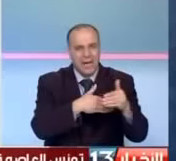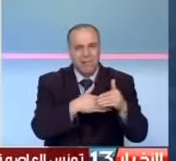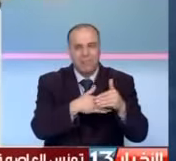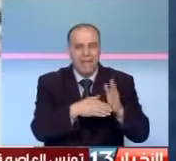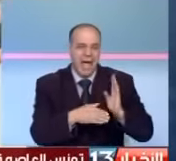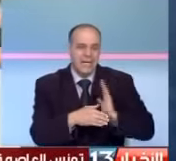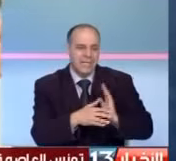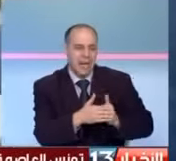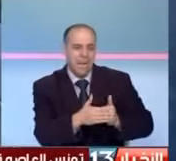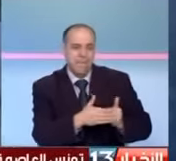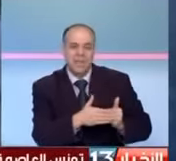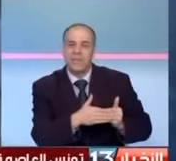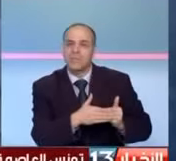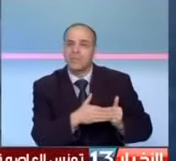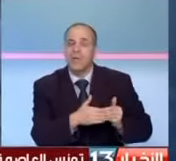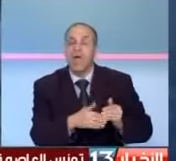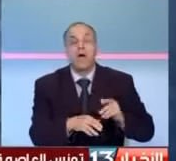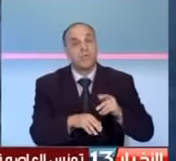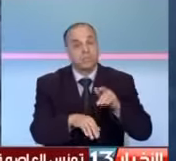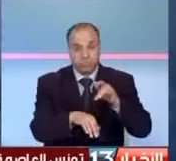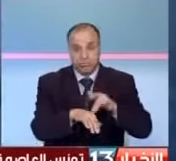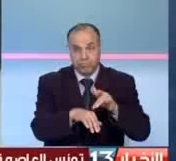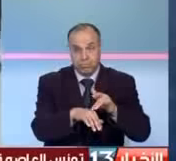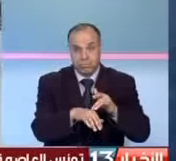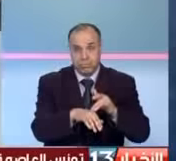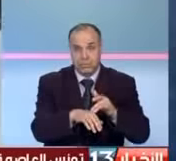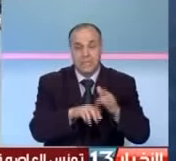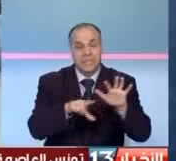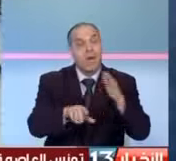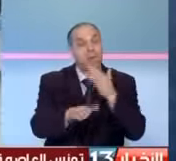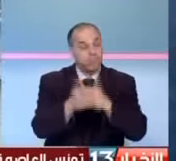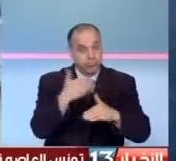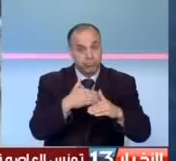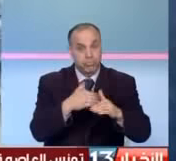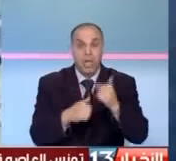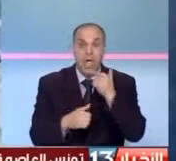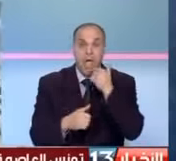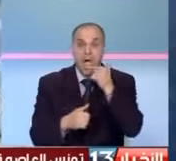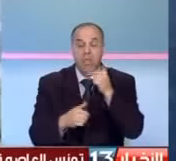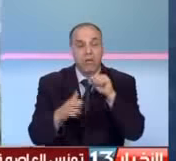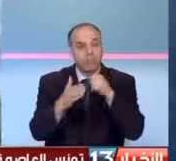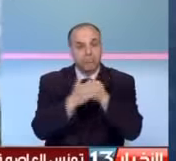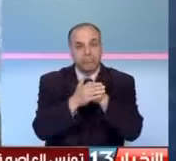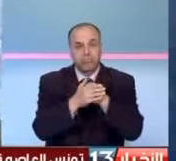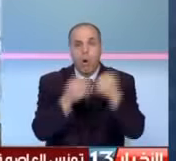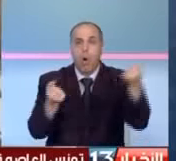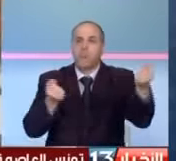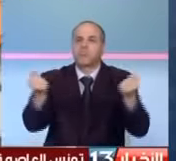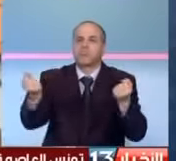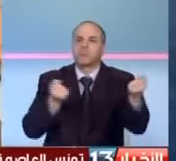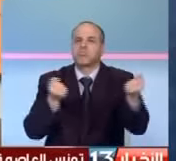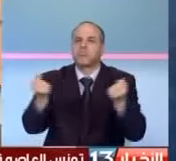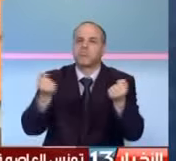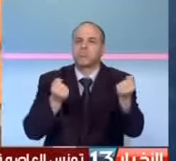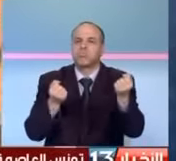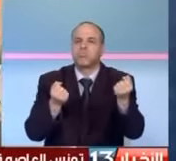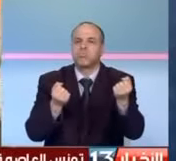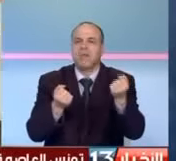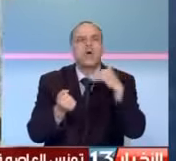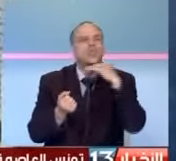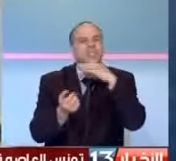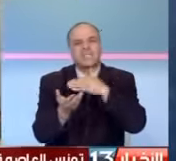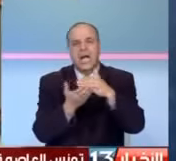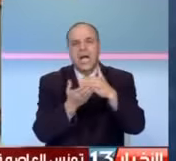ثكنة الجيش الوطني أسفر عن وقوع 7 إصابات، وتمثل الحادث في اصطدام شاحنة مخصصة لجمع